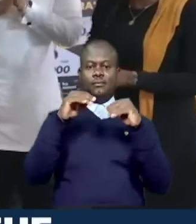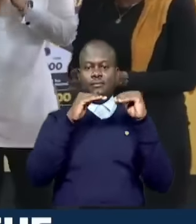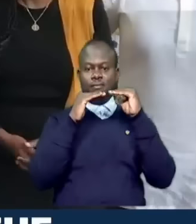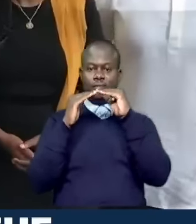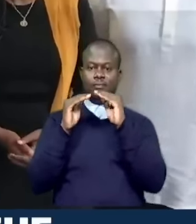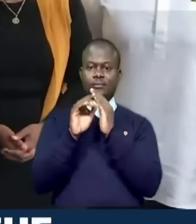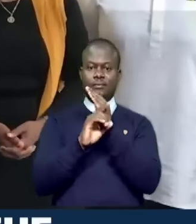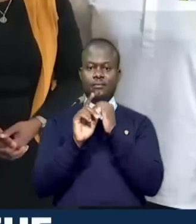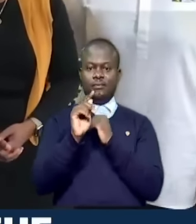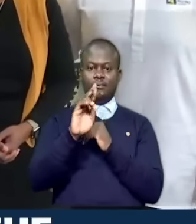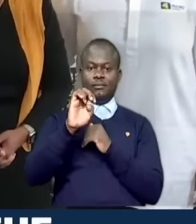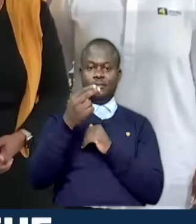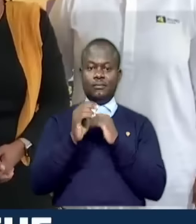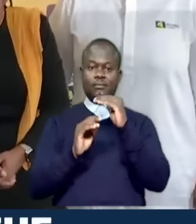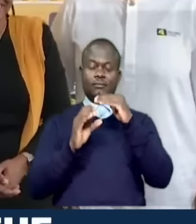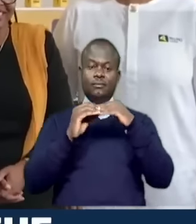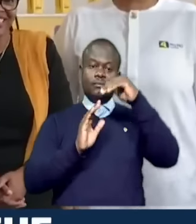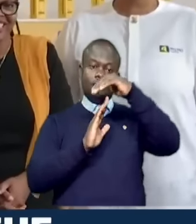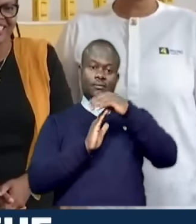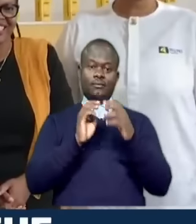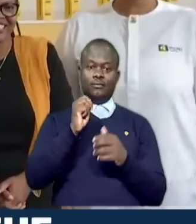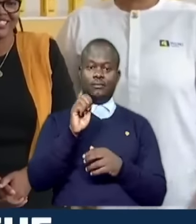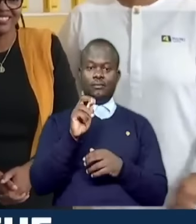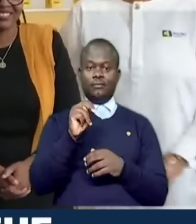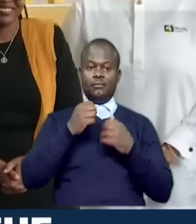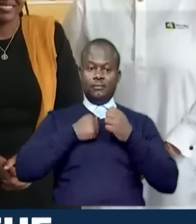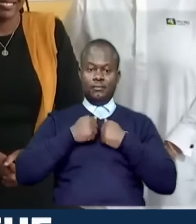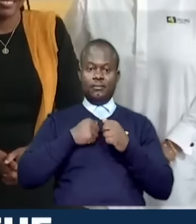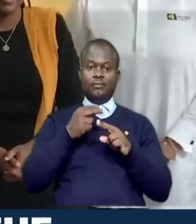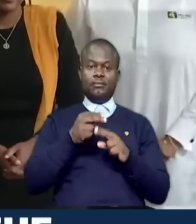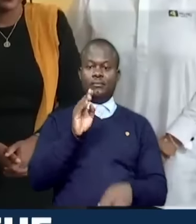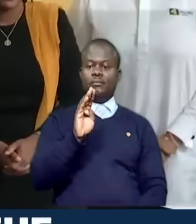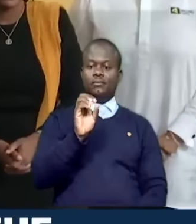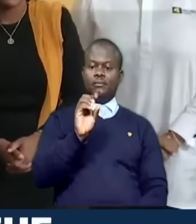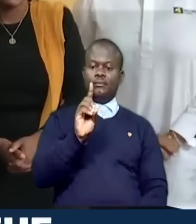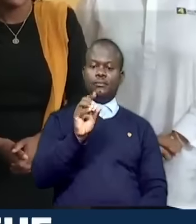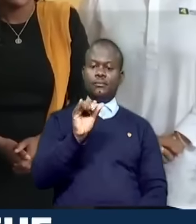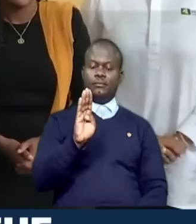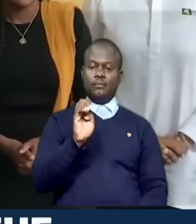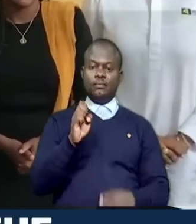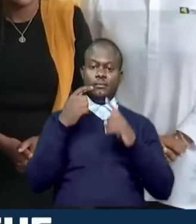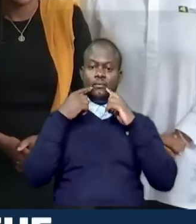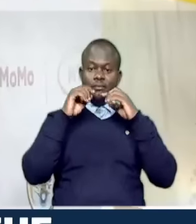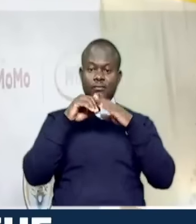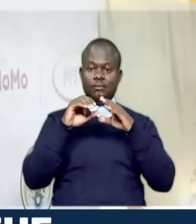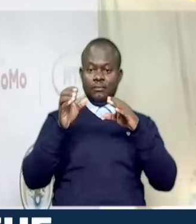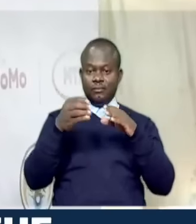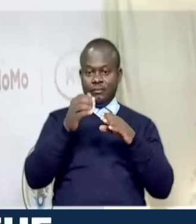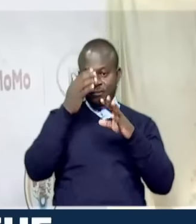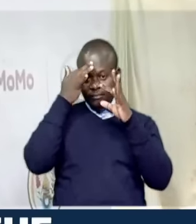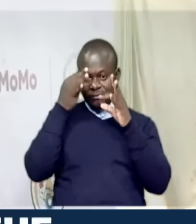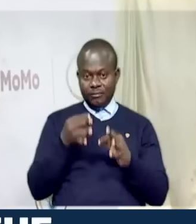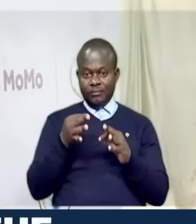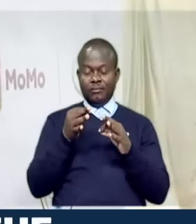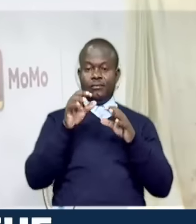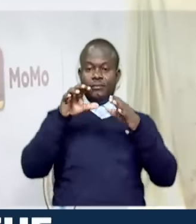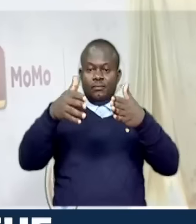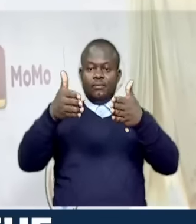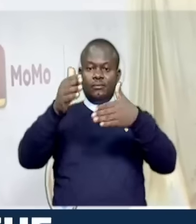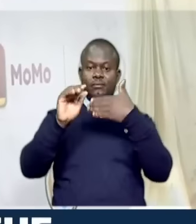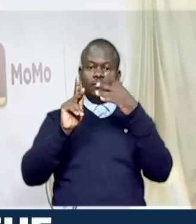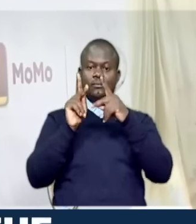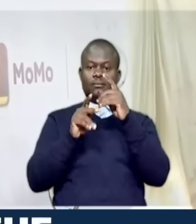Kirehe umuyobozi mukuru wa MTN Rwanda Mapura Bodibe avuga ko iyi sosiyete yihaye intego yuko muri iki cyiciro